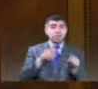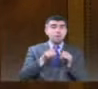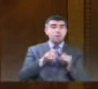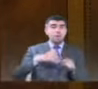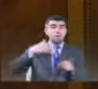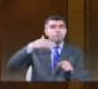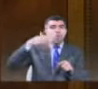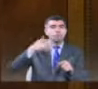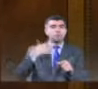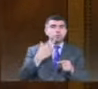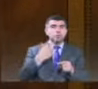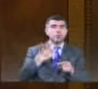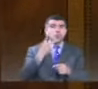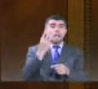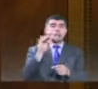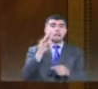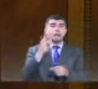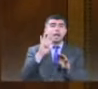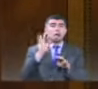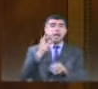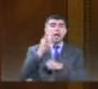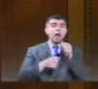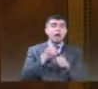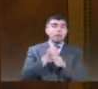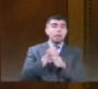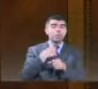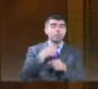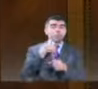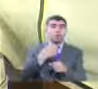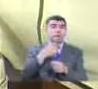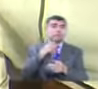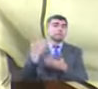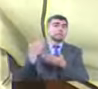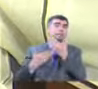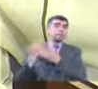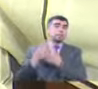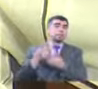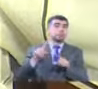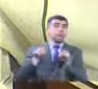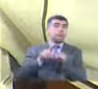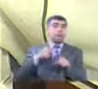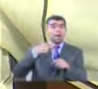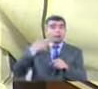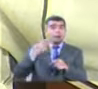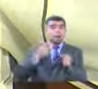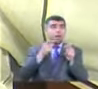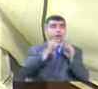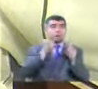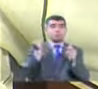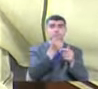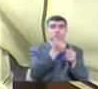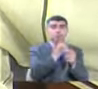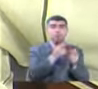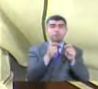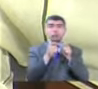كيفاش كان هذه 30 ولا 40 عام على مستوى حقوق الانسان. الانسان اللي قال كلمه، الا كتب شي حاجه في الحيط، الا عقلتيو على هذا الشيء